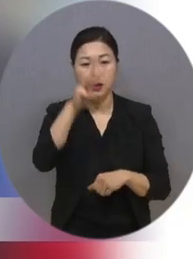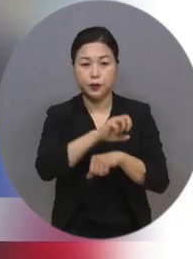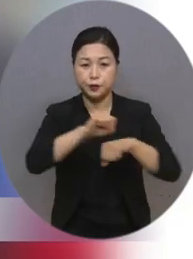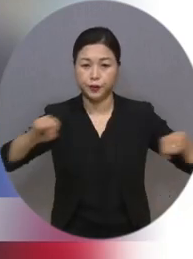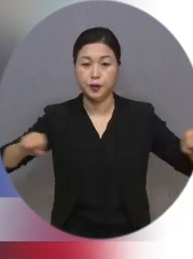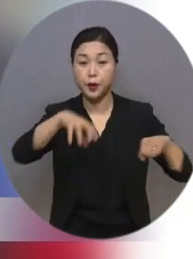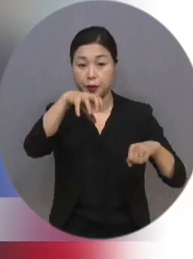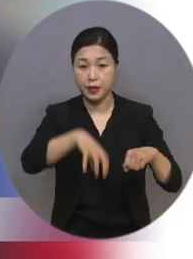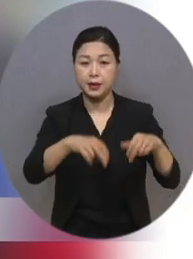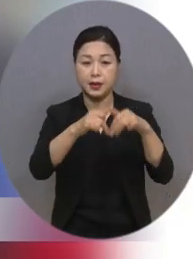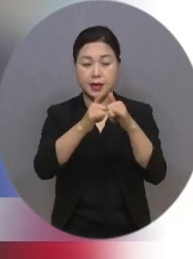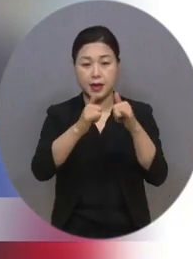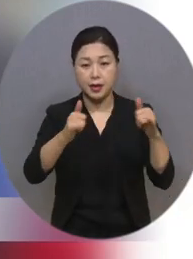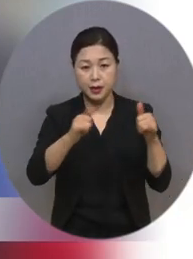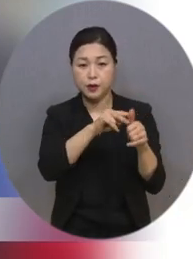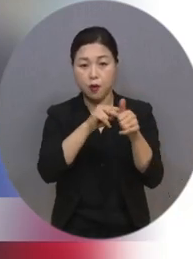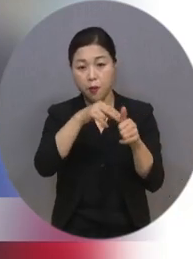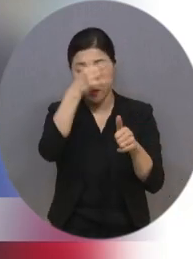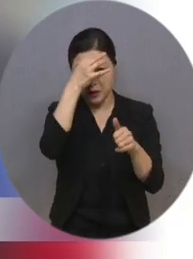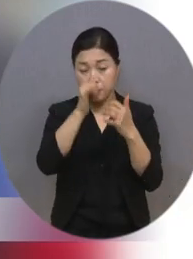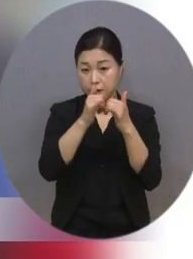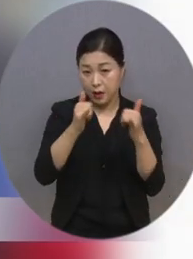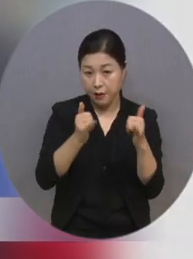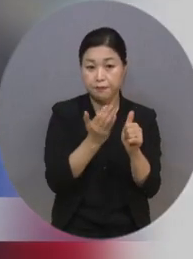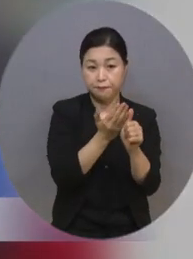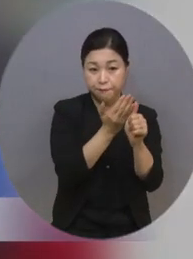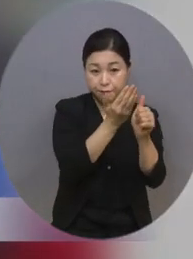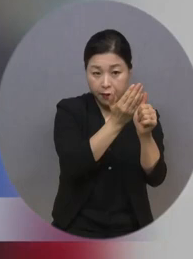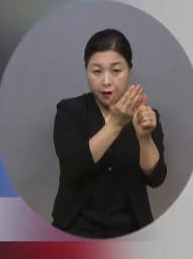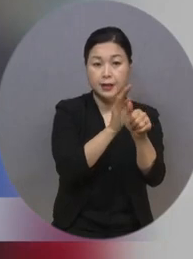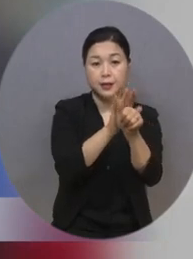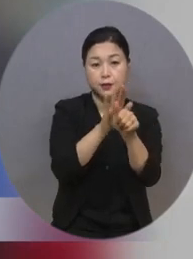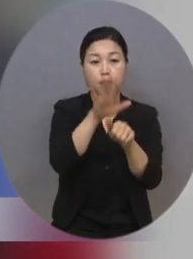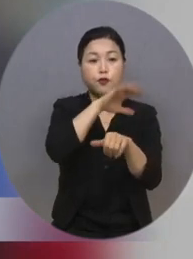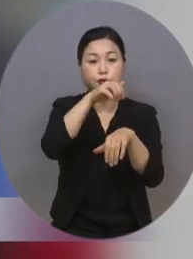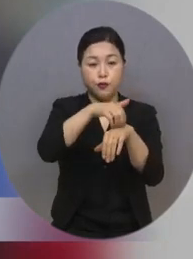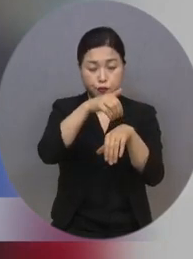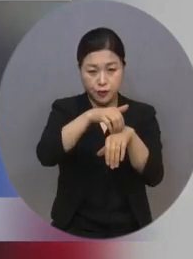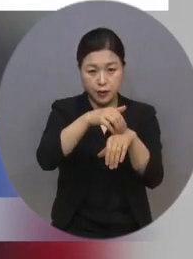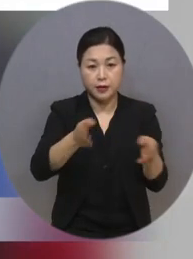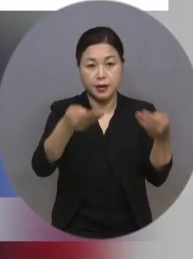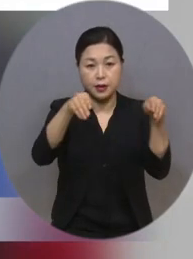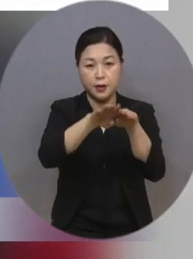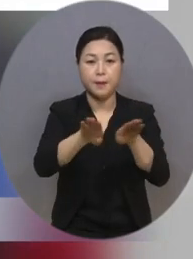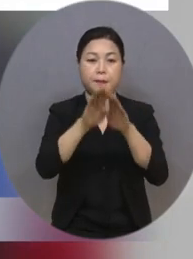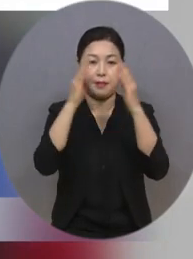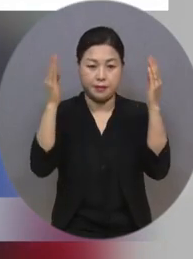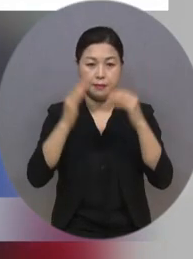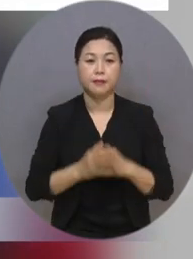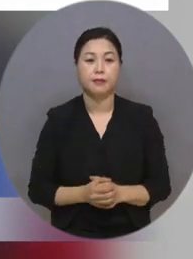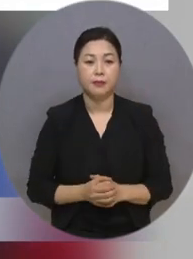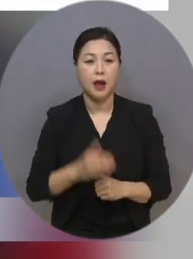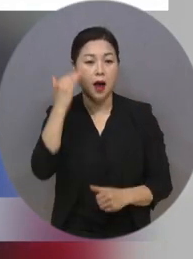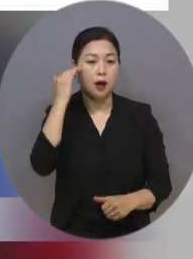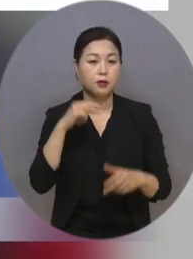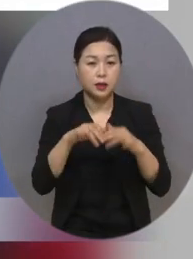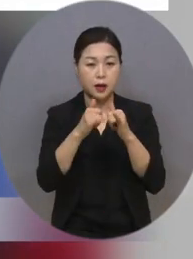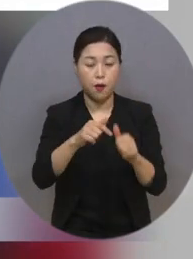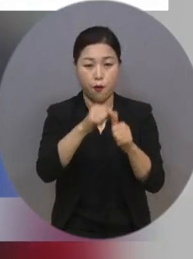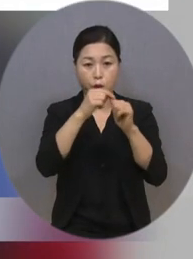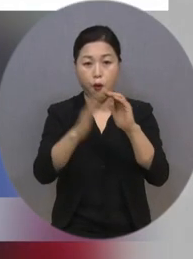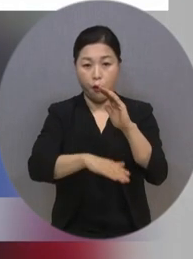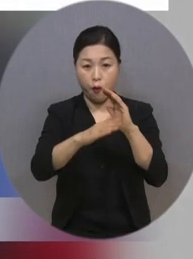광주광역시에도 장애인 정보기술 인력을 양성하고 지원하는 훈련센터가 개소했습니다.